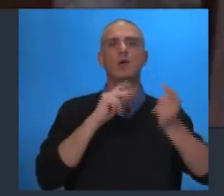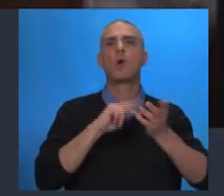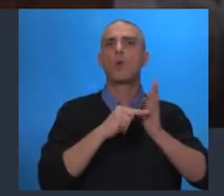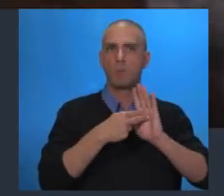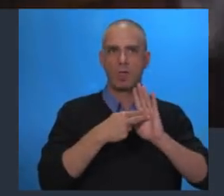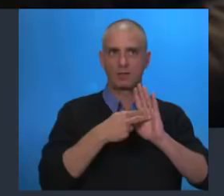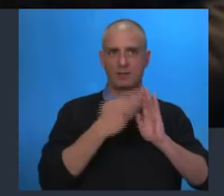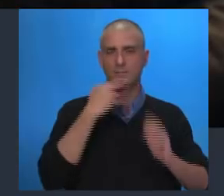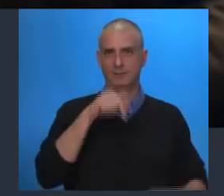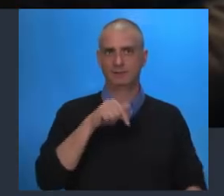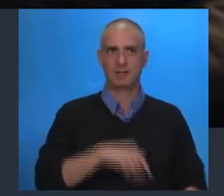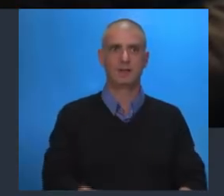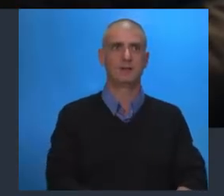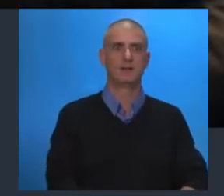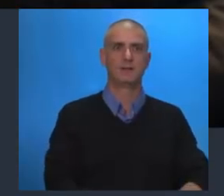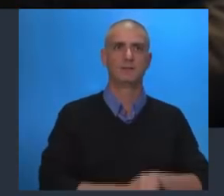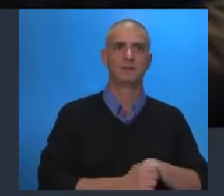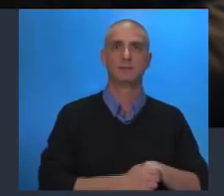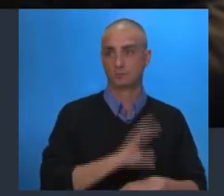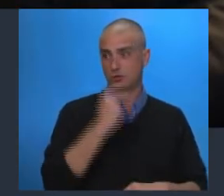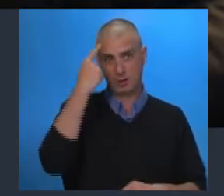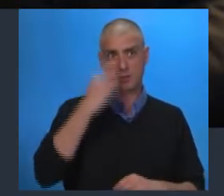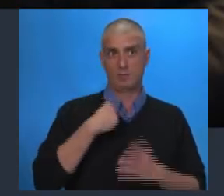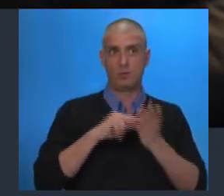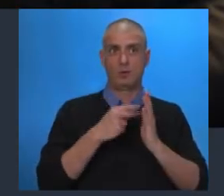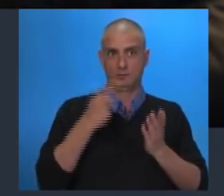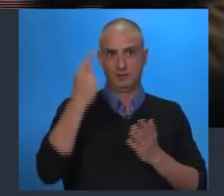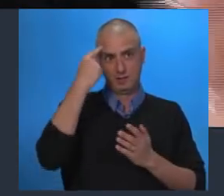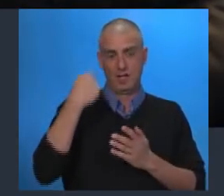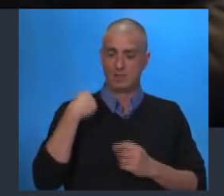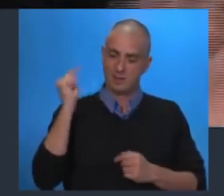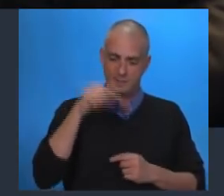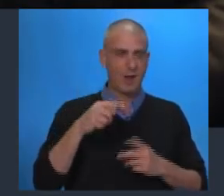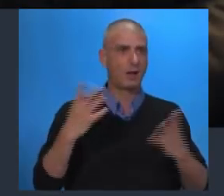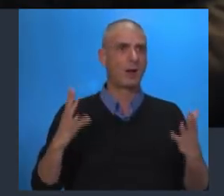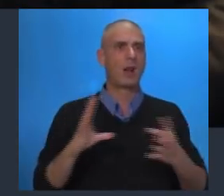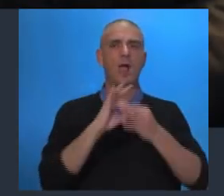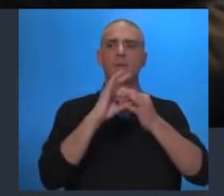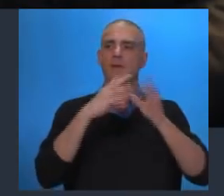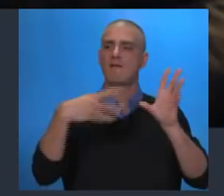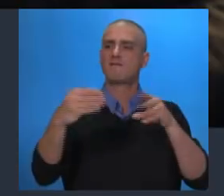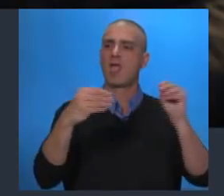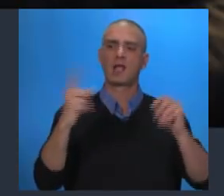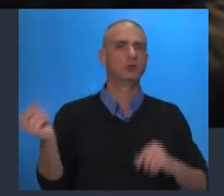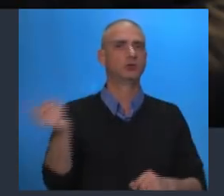והלאומי בישראל. אני, יש לי דעה פוליטית, וזו הדעה הפוליטית שלי, נסרין, שבאה הכי לחבר ולגשר,